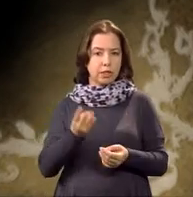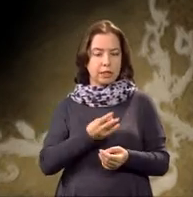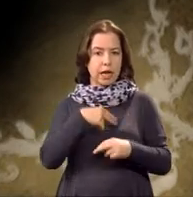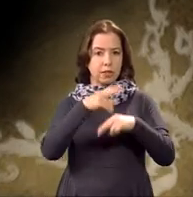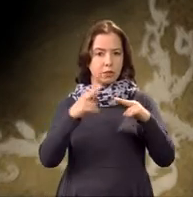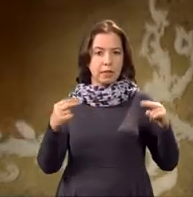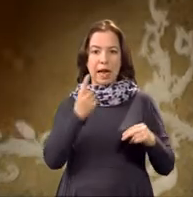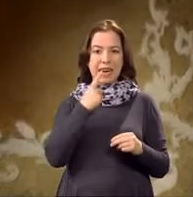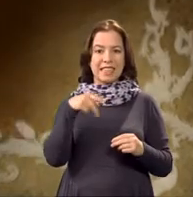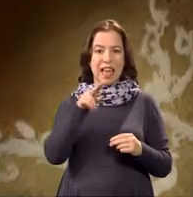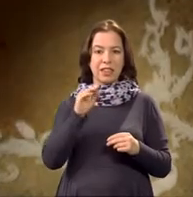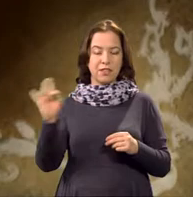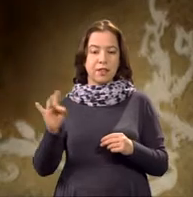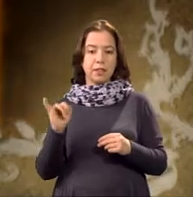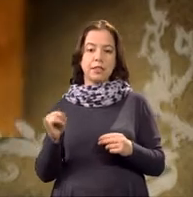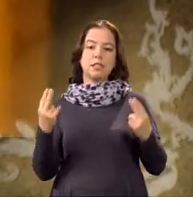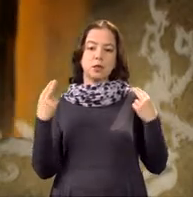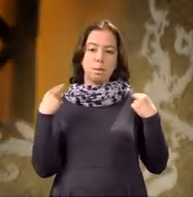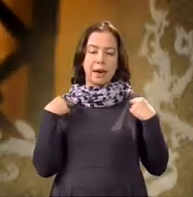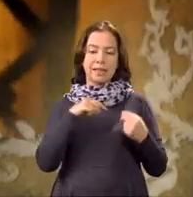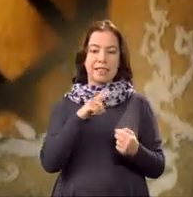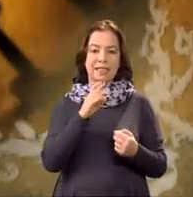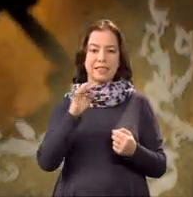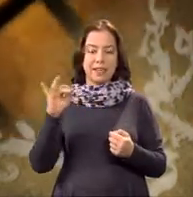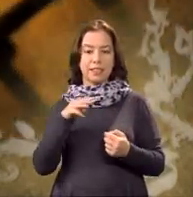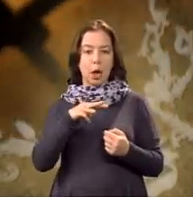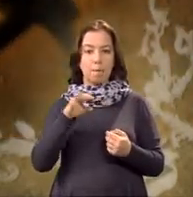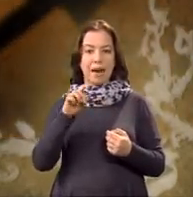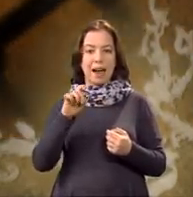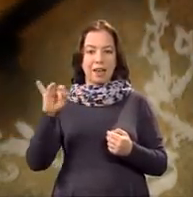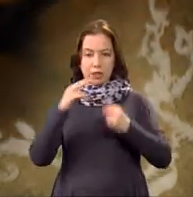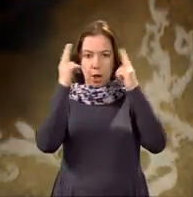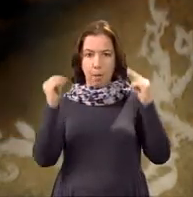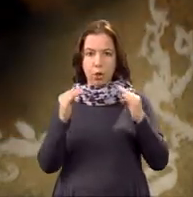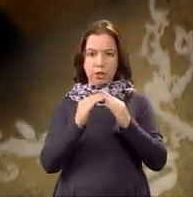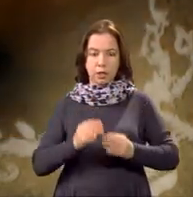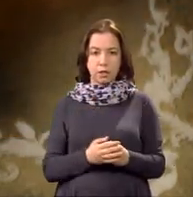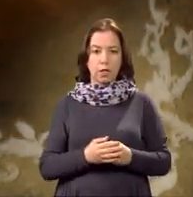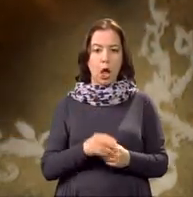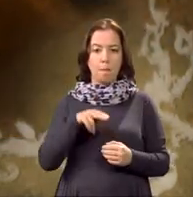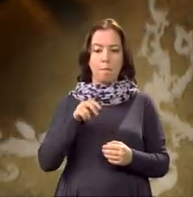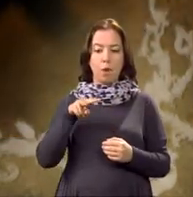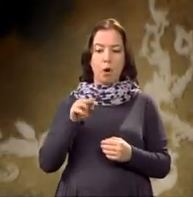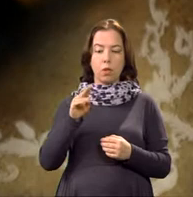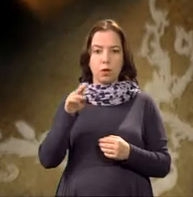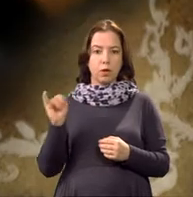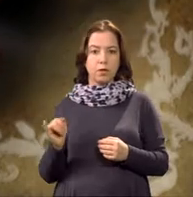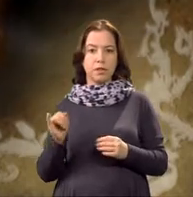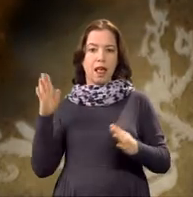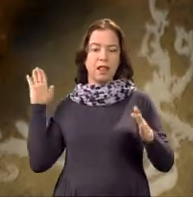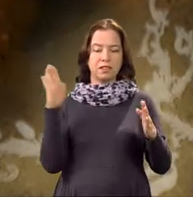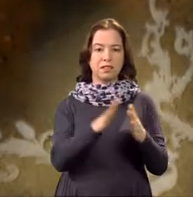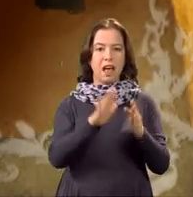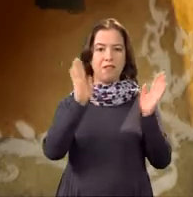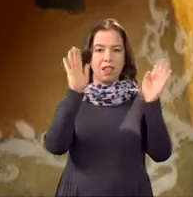Красний двір, і смиренний Звіринецький Михайлівський монастир. Половці завалили вхід до